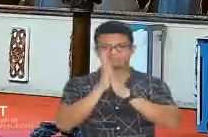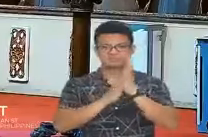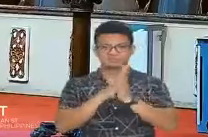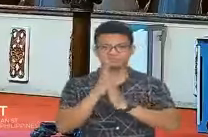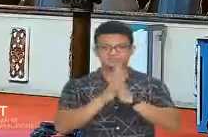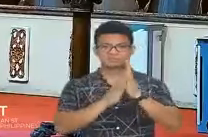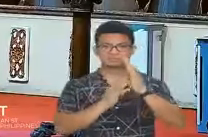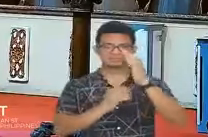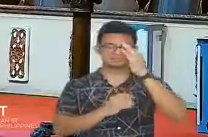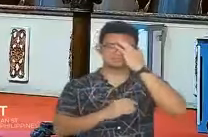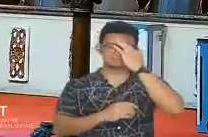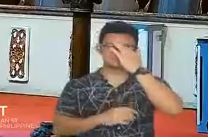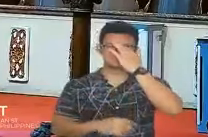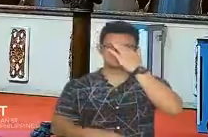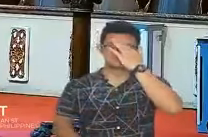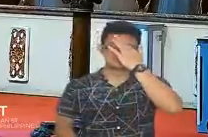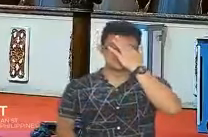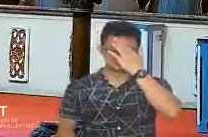Tapulan na.